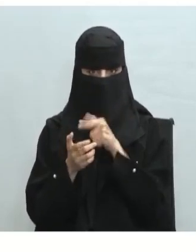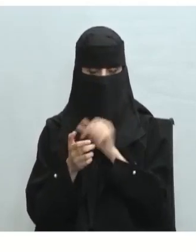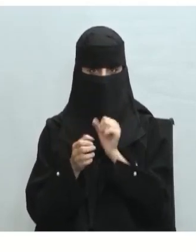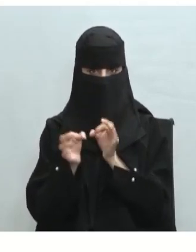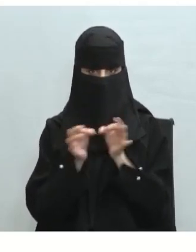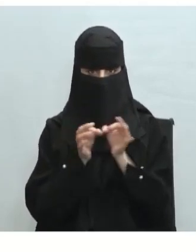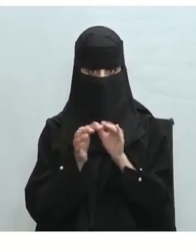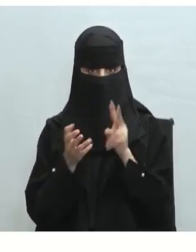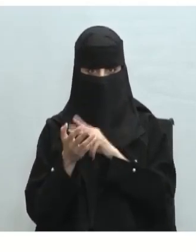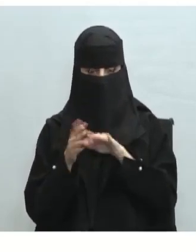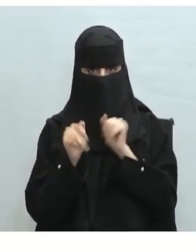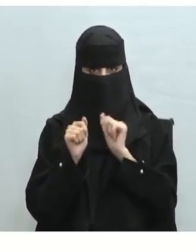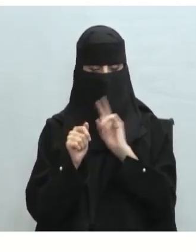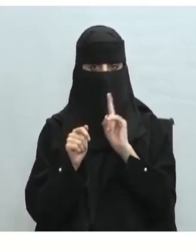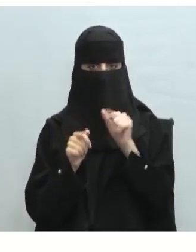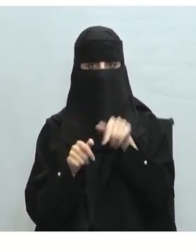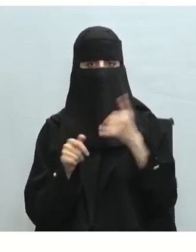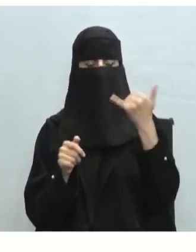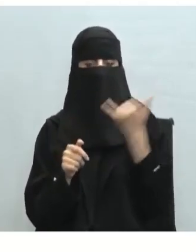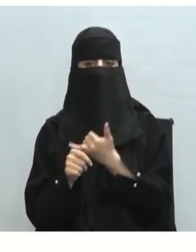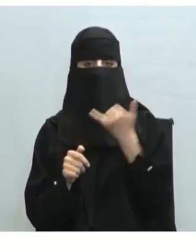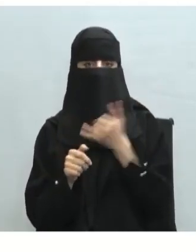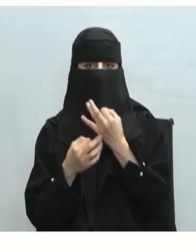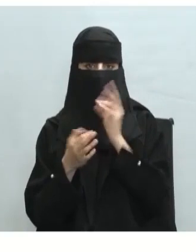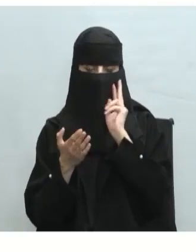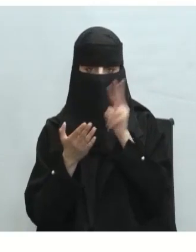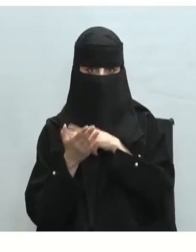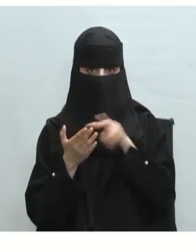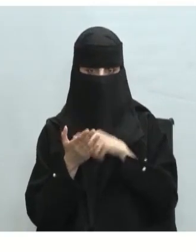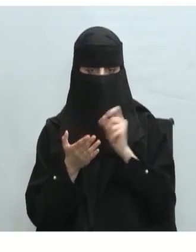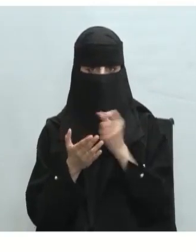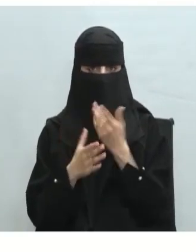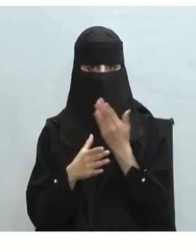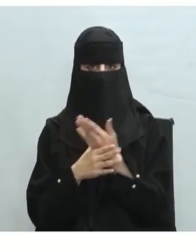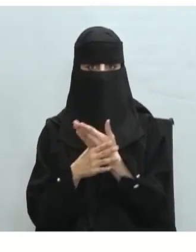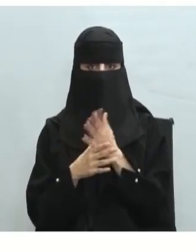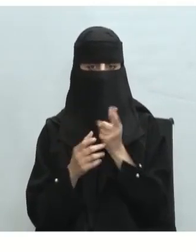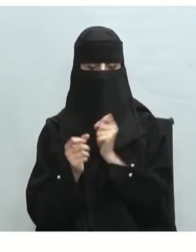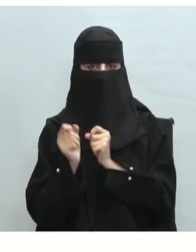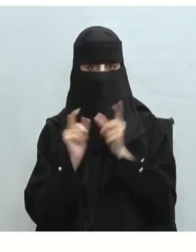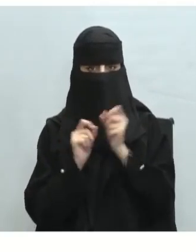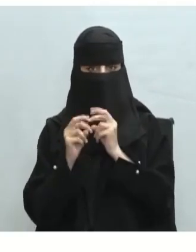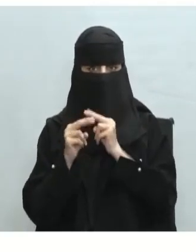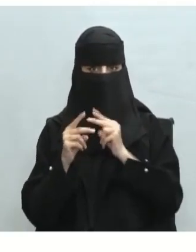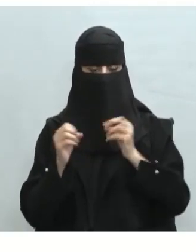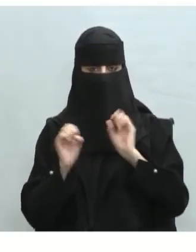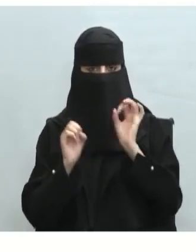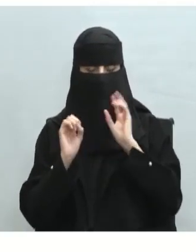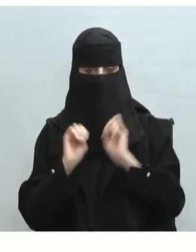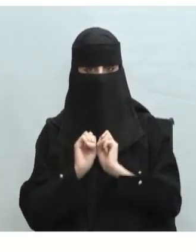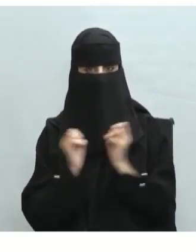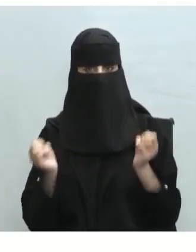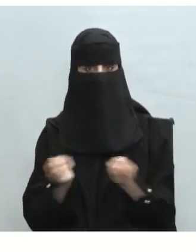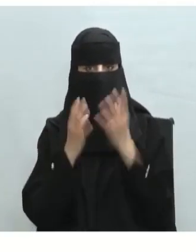تحتمها مقتضيات العصر والانفجار المعرفي هذا هو الهدف لها اصبحت ضروره القراءه السريعه ما لم تكن قارئا سريعا فلن تستطيع